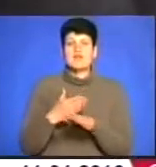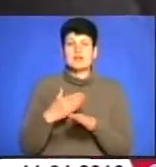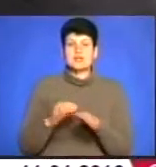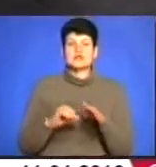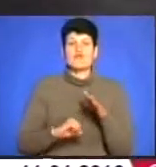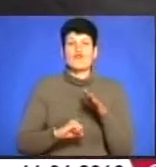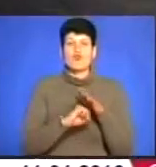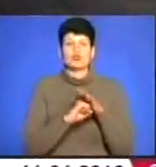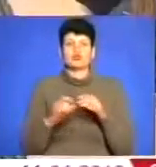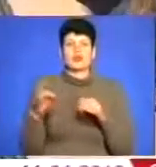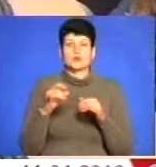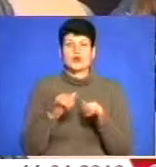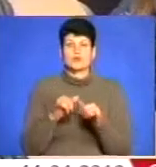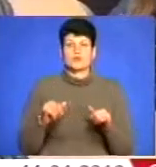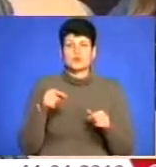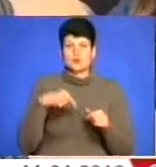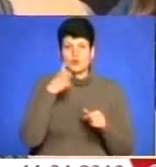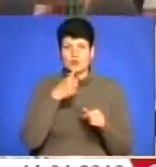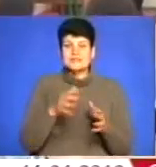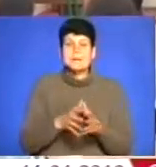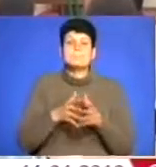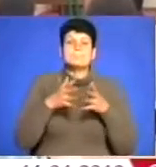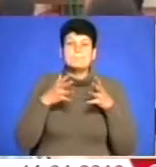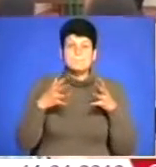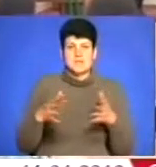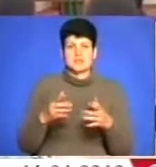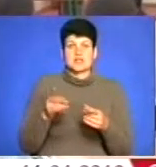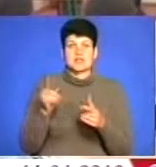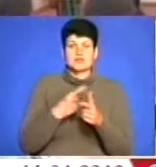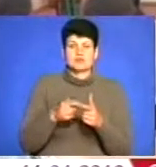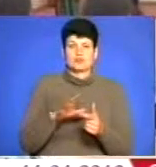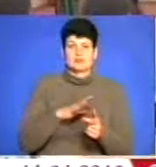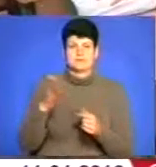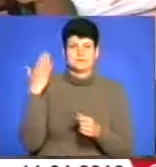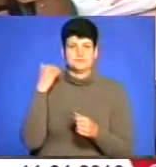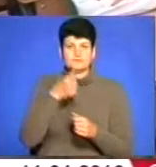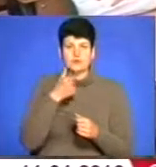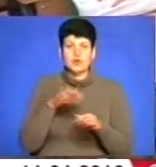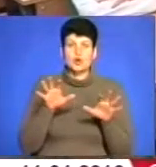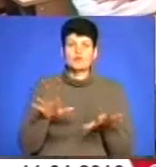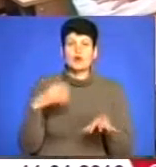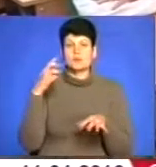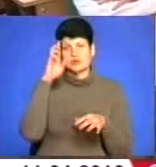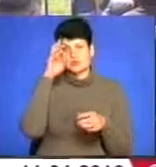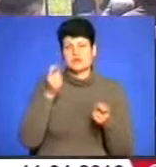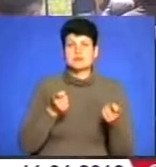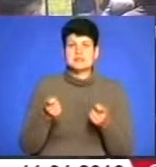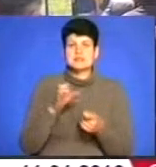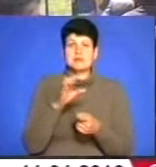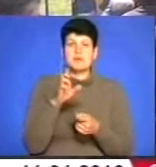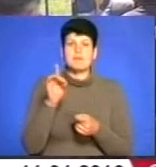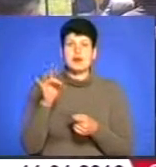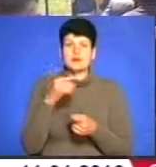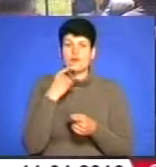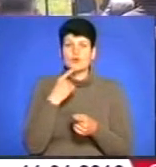Фонду регіонального розвитку, цьогоріч значно більша, аніж в минулі роки. Голова облдержадміністрації Степан Барна каже,